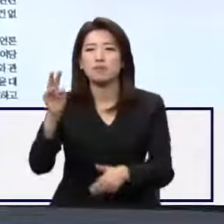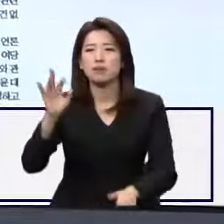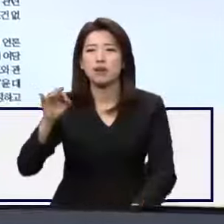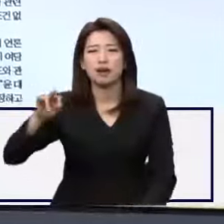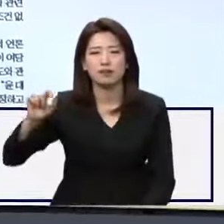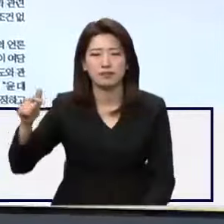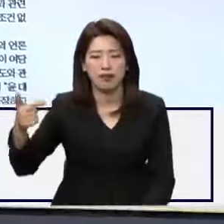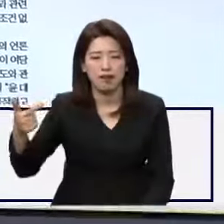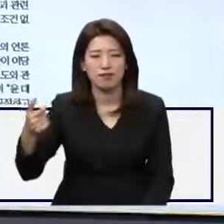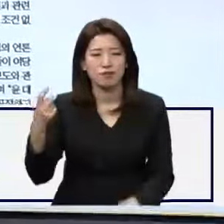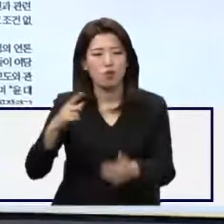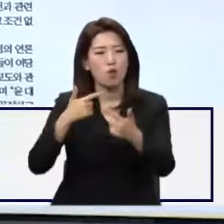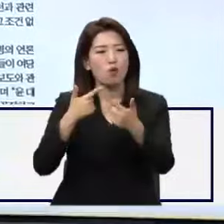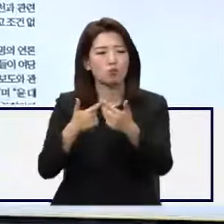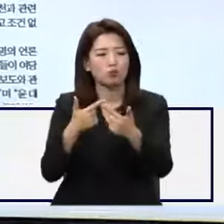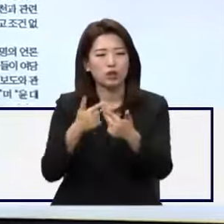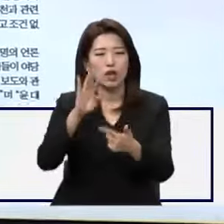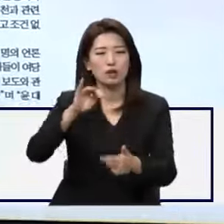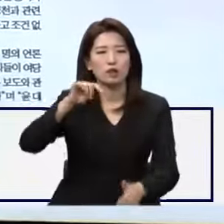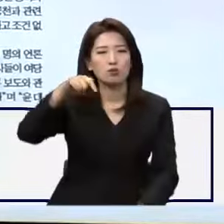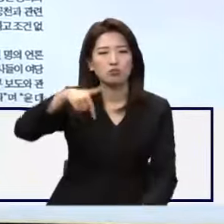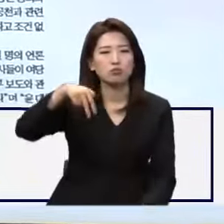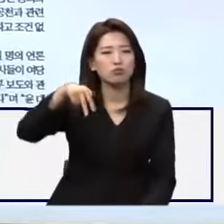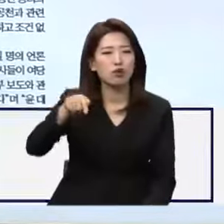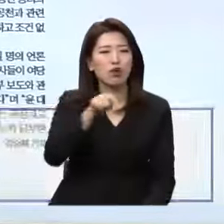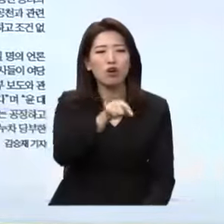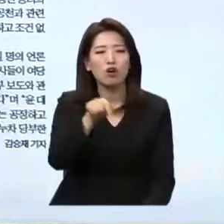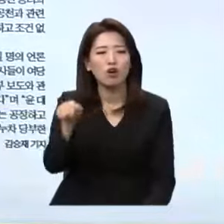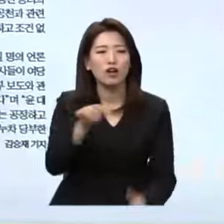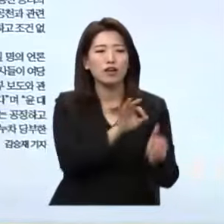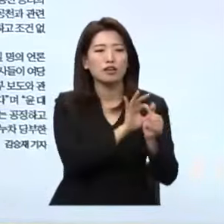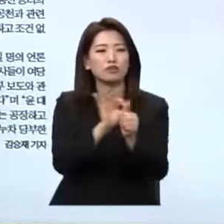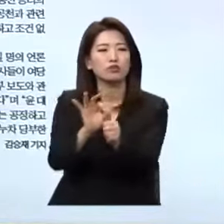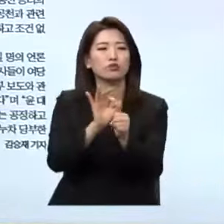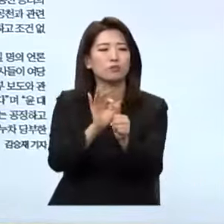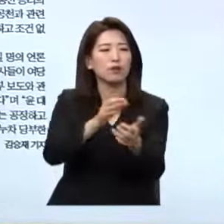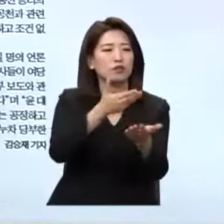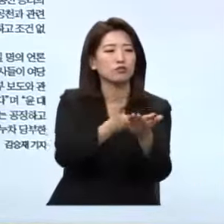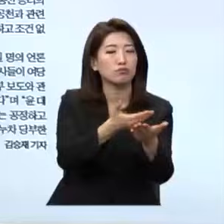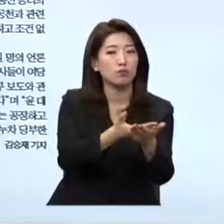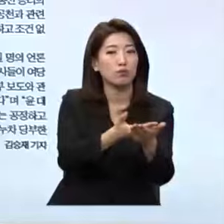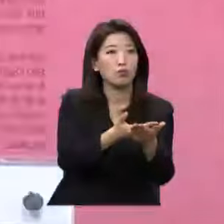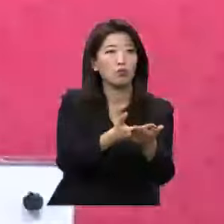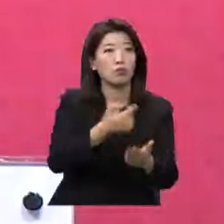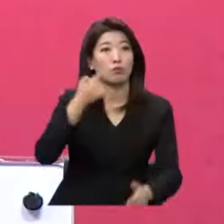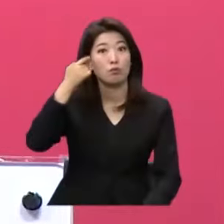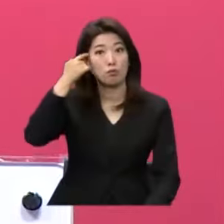이게 대시 무슨 얘긴지 장동혁 사무총장의 얘기를 직접 보고 얘기 이어가보겠습니다